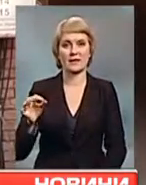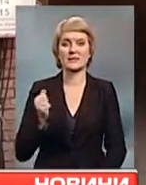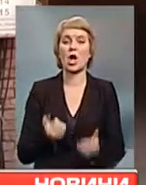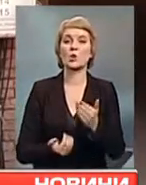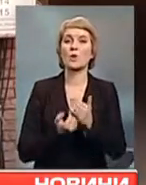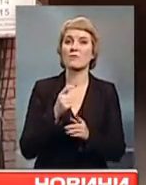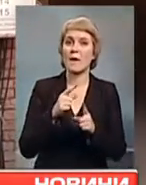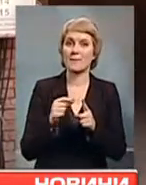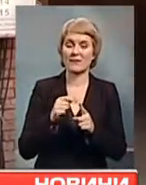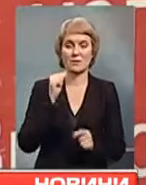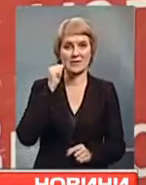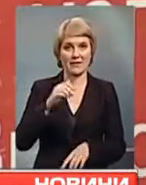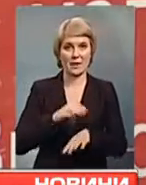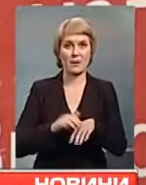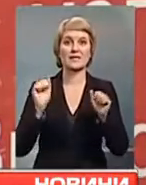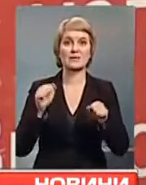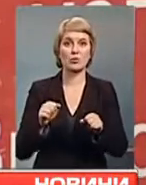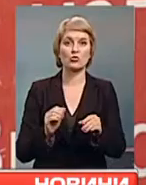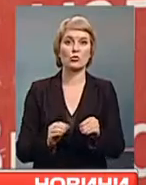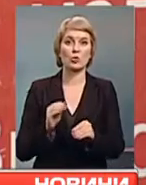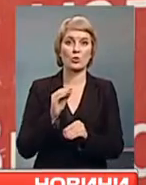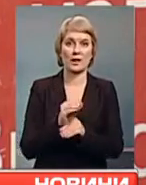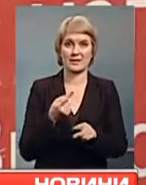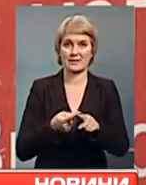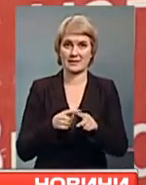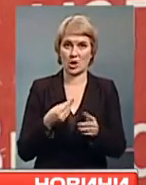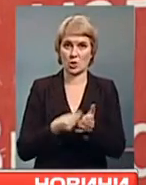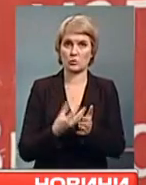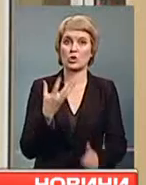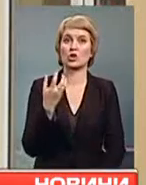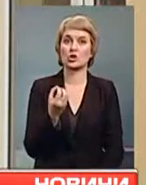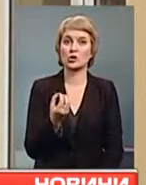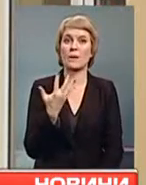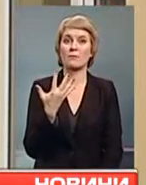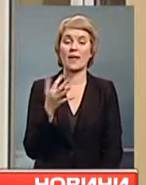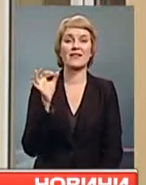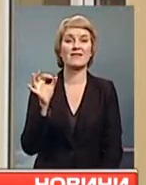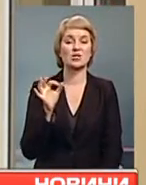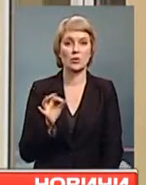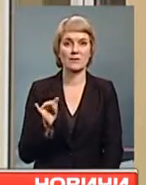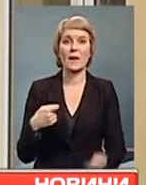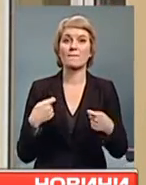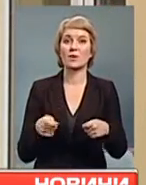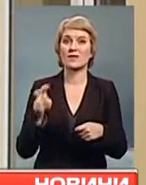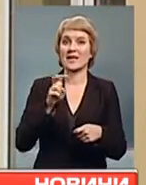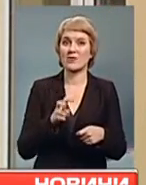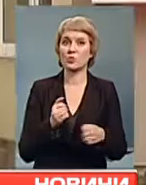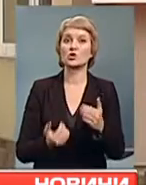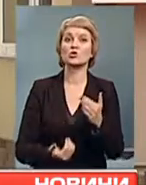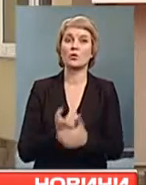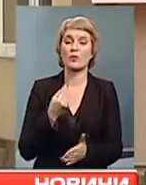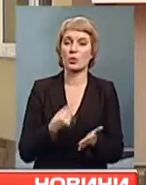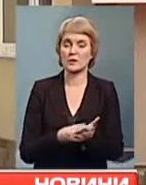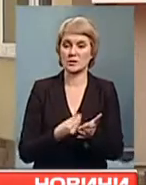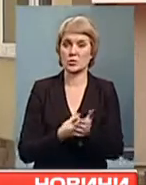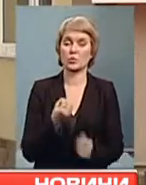За новими правилами, завтра банки зможуть додати до цієї суми ще 5% і продавати валюту вже за новою